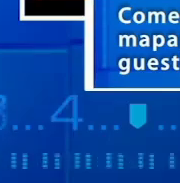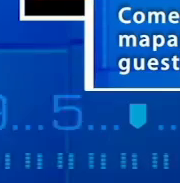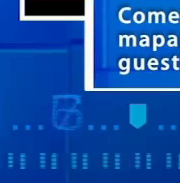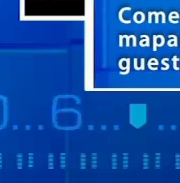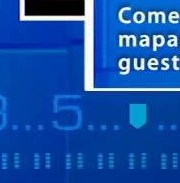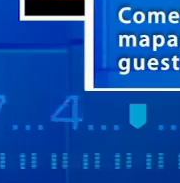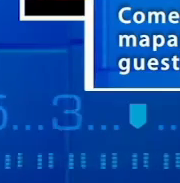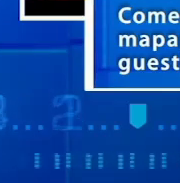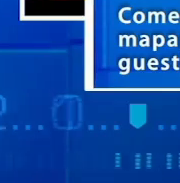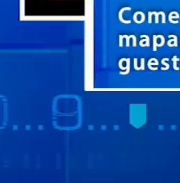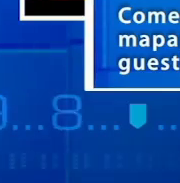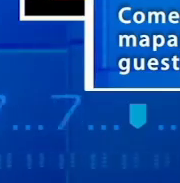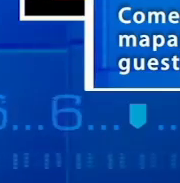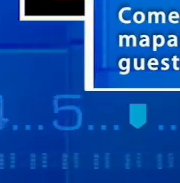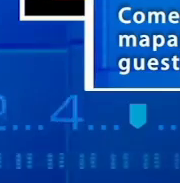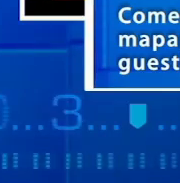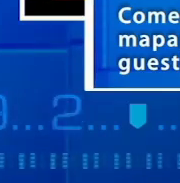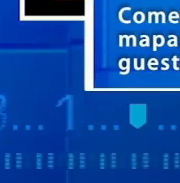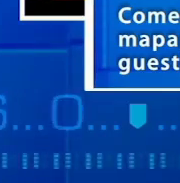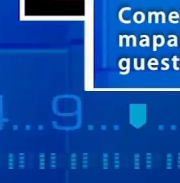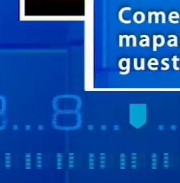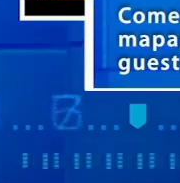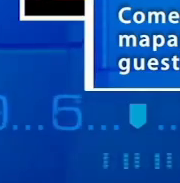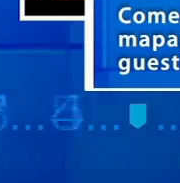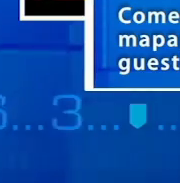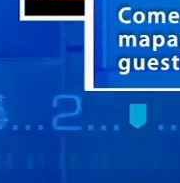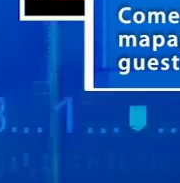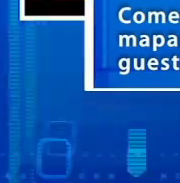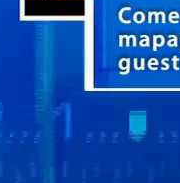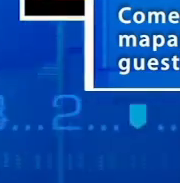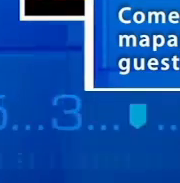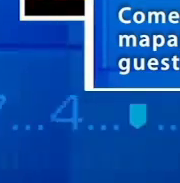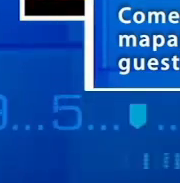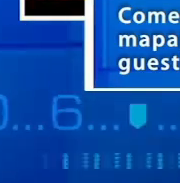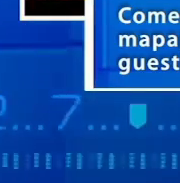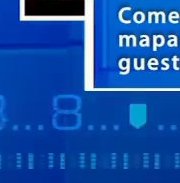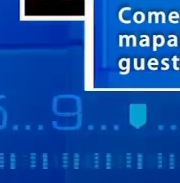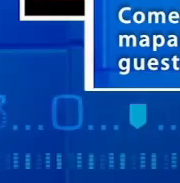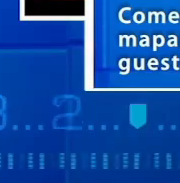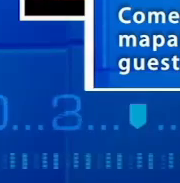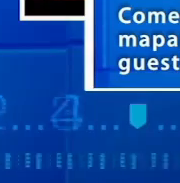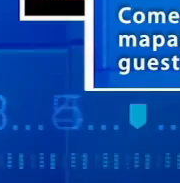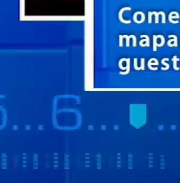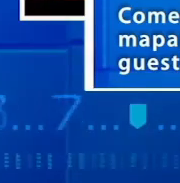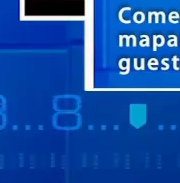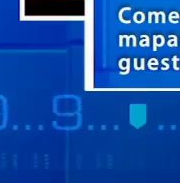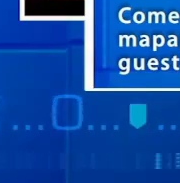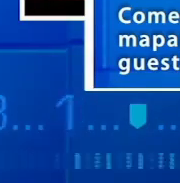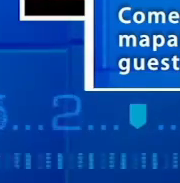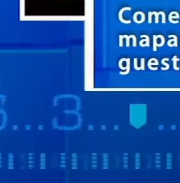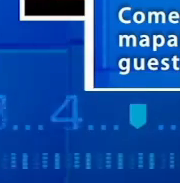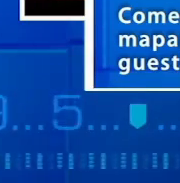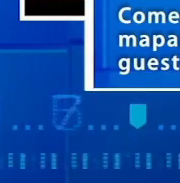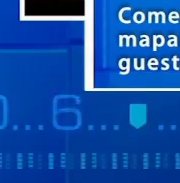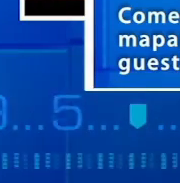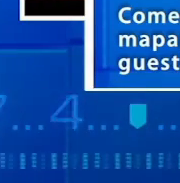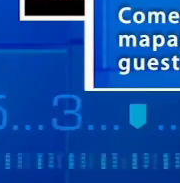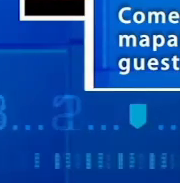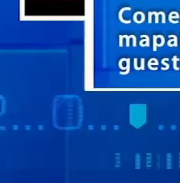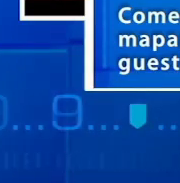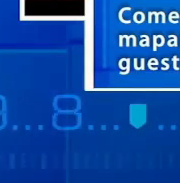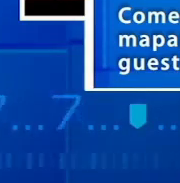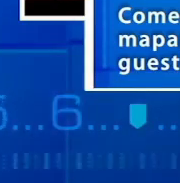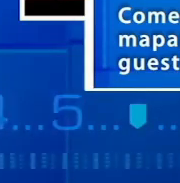no? Ay, gusto ko yan. Gusto ko yan. Siyempre kasi ang dami ko nang na-invest sa kanya, no? Okay. Like, siyempre ang dami na naming oras